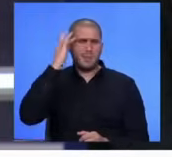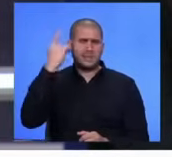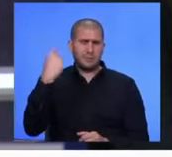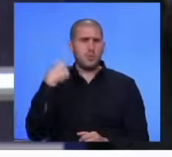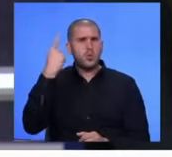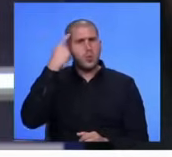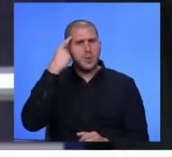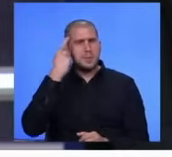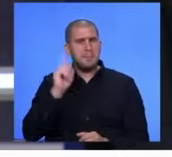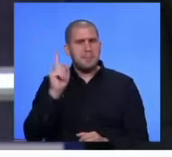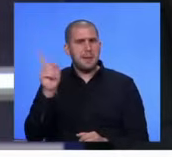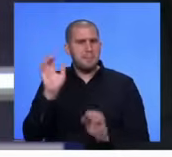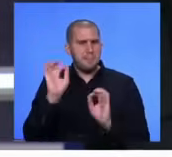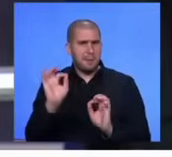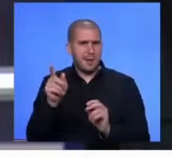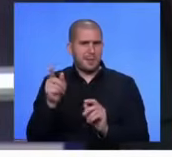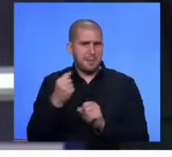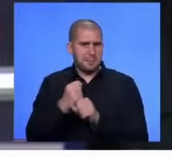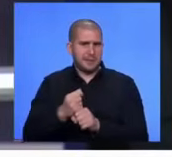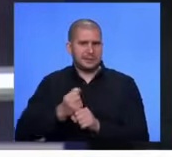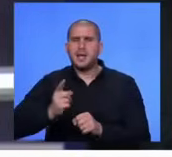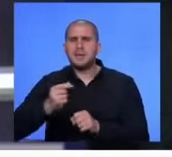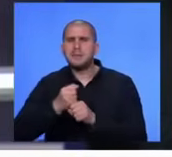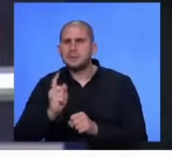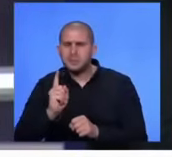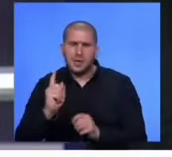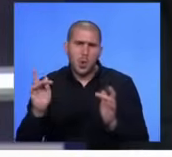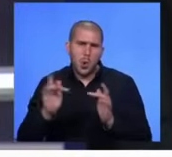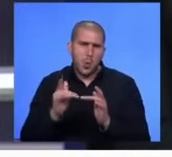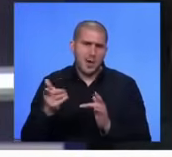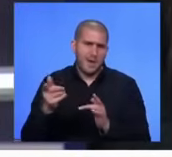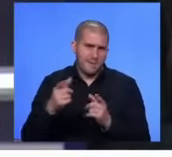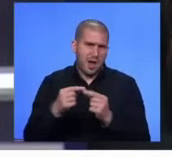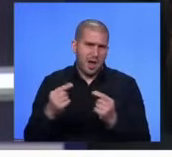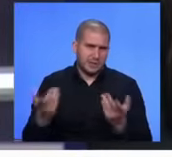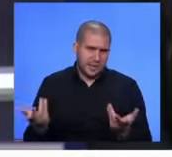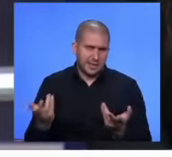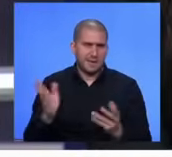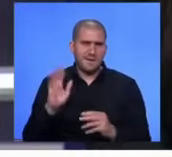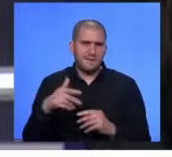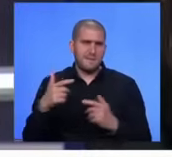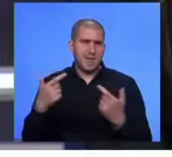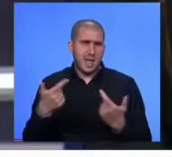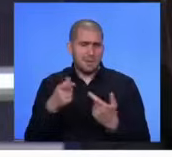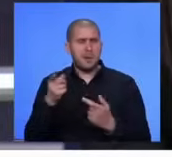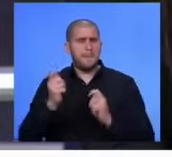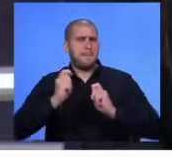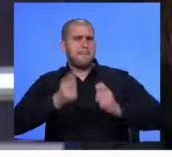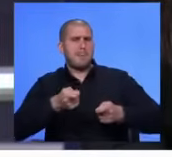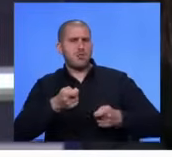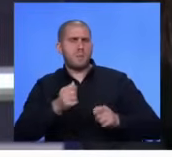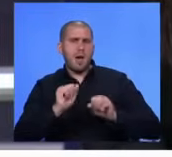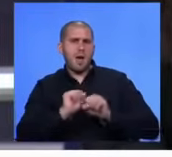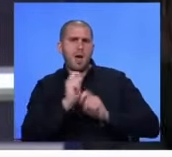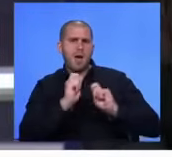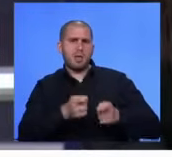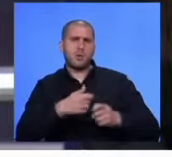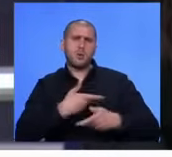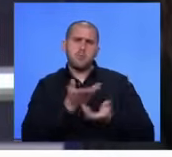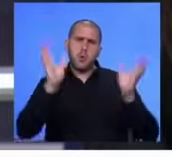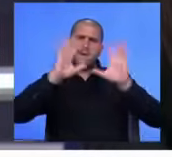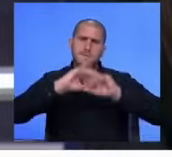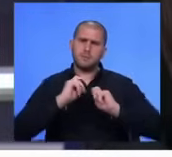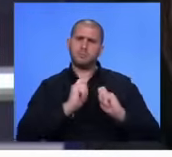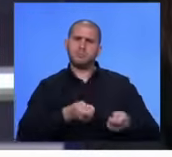מאחורי הכלים את מי הם מייצגים. את מי הם מייצגים? את האויב העזתי, בעת לחימה, מגישים עתירות השכם והערב